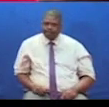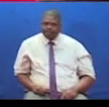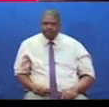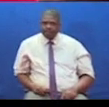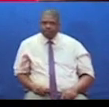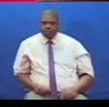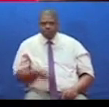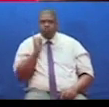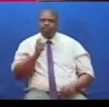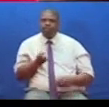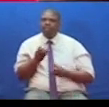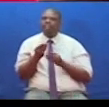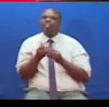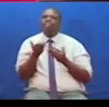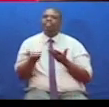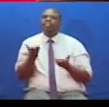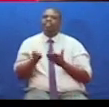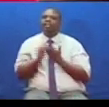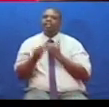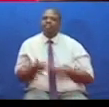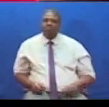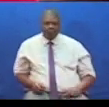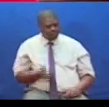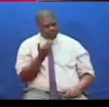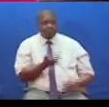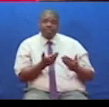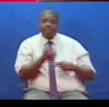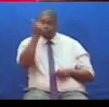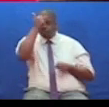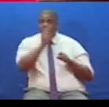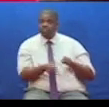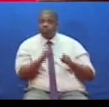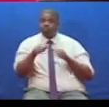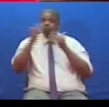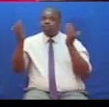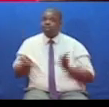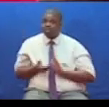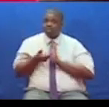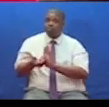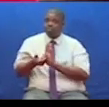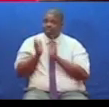na ni umeme kiasi gani. Sasa records ambazo ziko huko duniani zinaonyesha hivi: